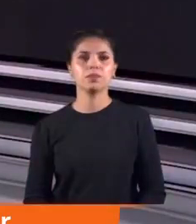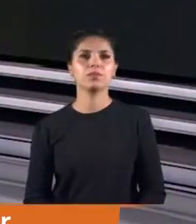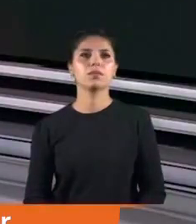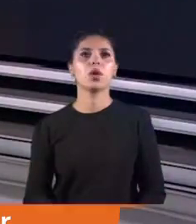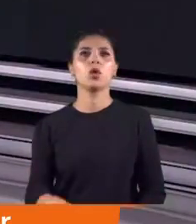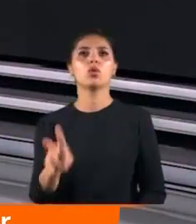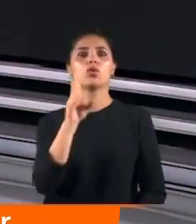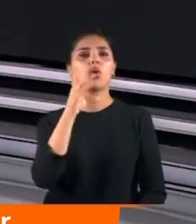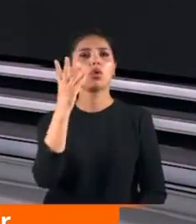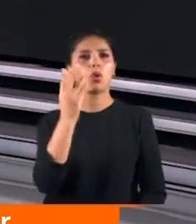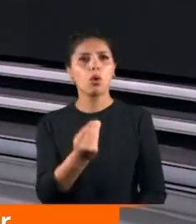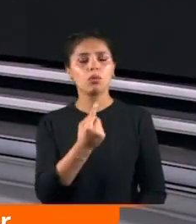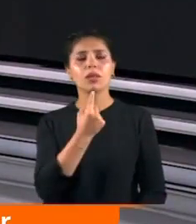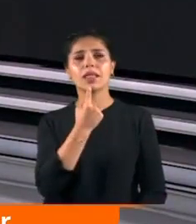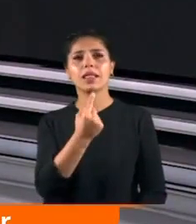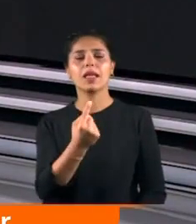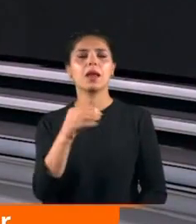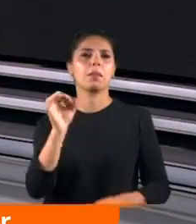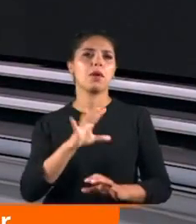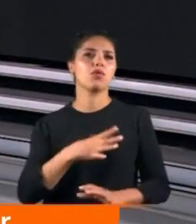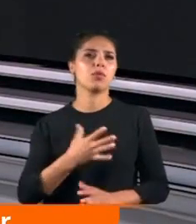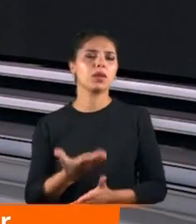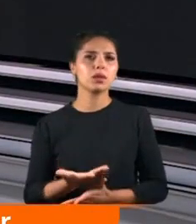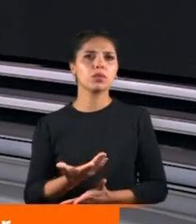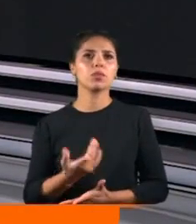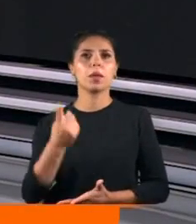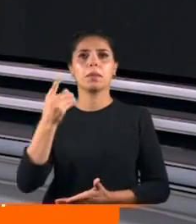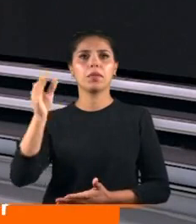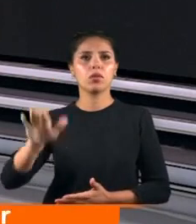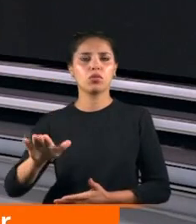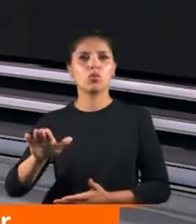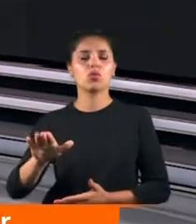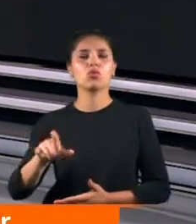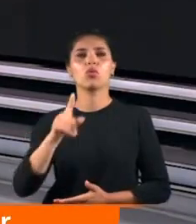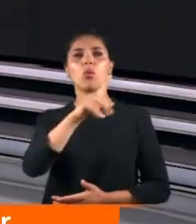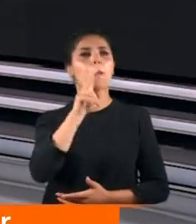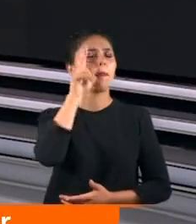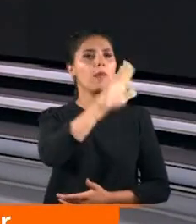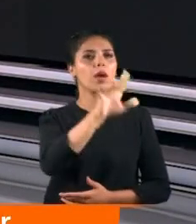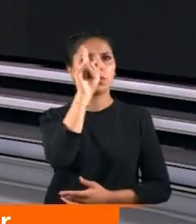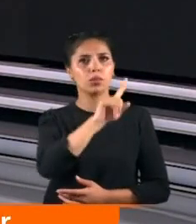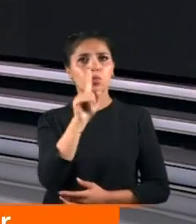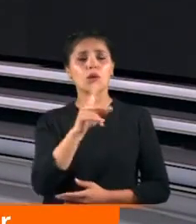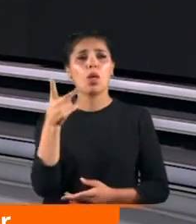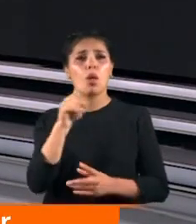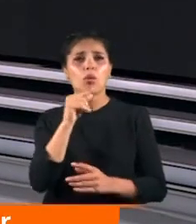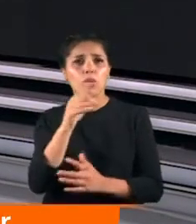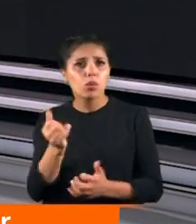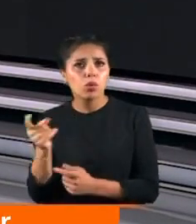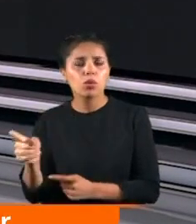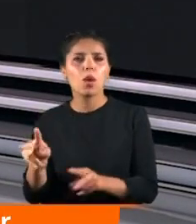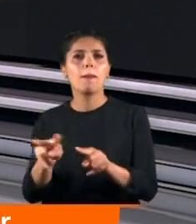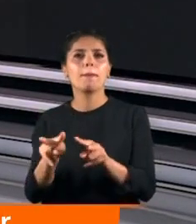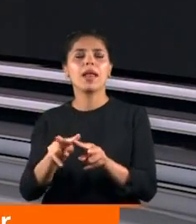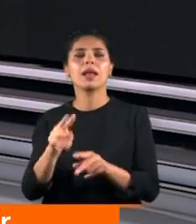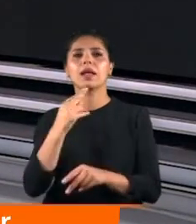son olmasını dileyerek başlamak istiyorum Bu kez Sözde Çünkü bir çocuk daha magandalar yüzünden neredeyse canından olacaktı